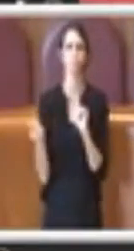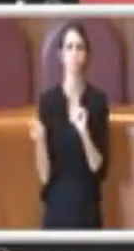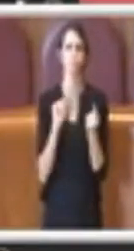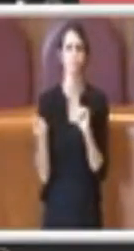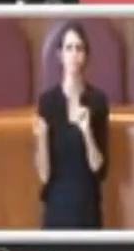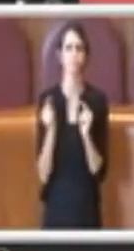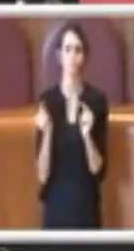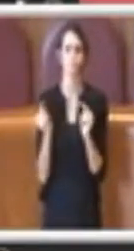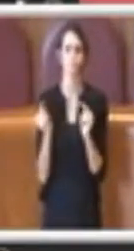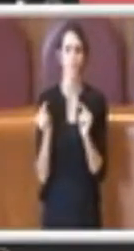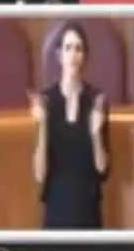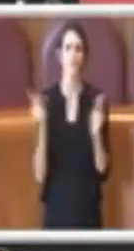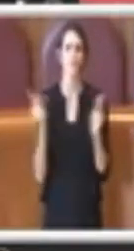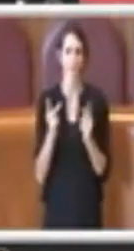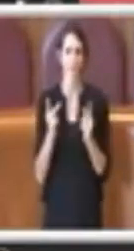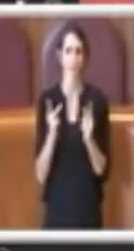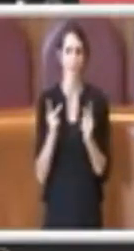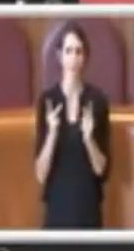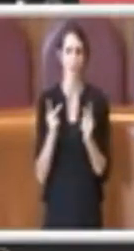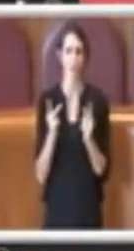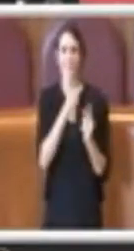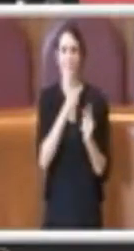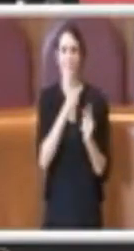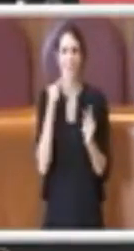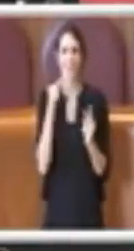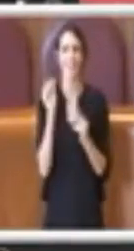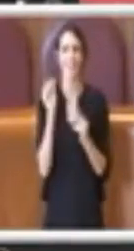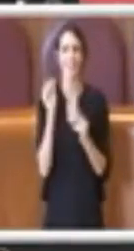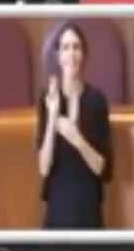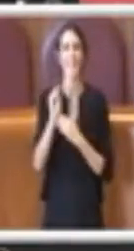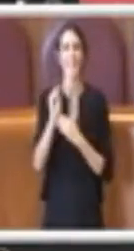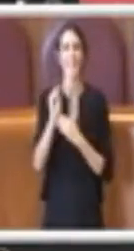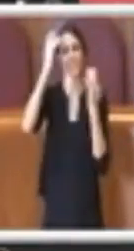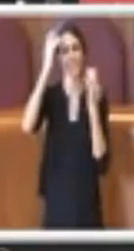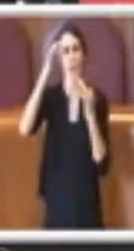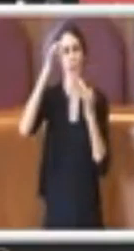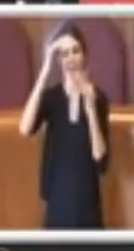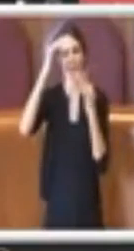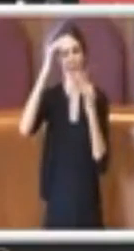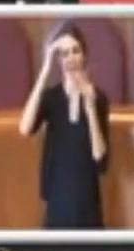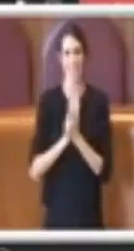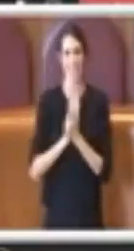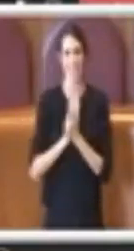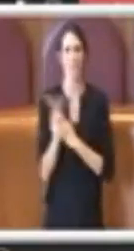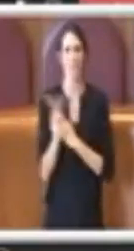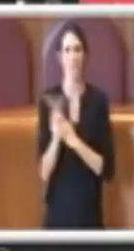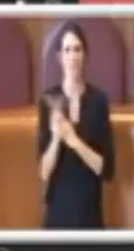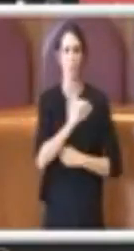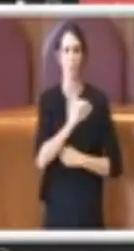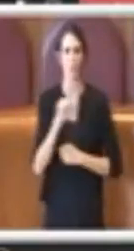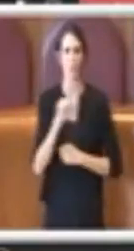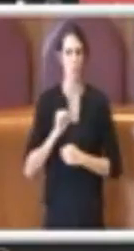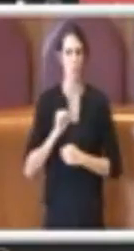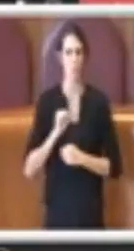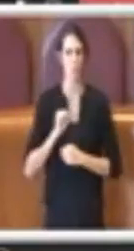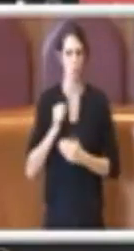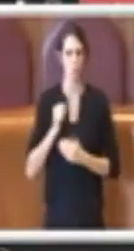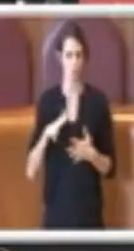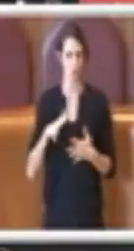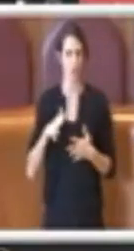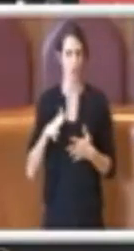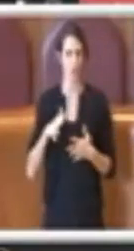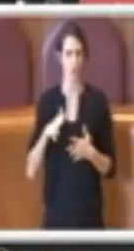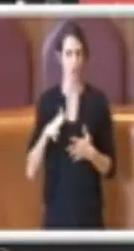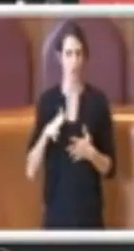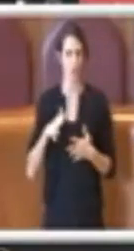comunque è stato consegnato una richiesta di parere che sono pervenute alle commissioni del 22 giugno, già dal 22 giugno.